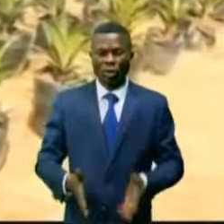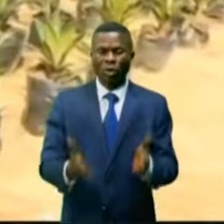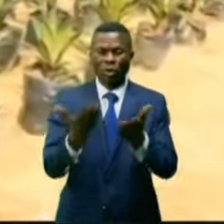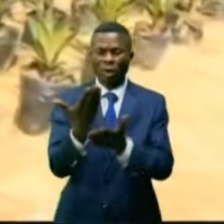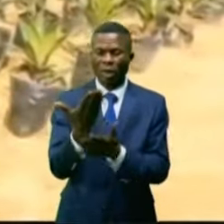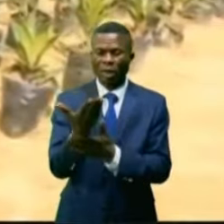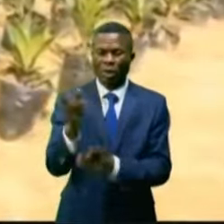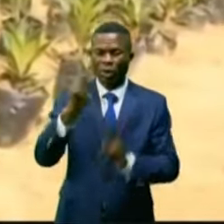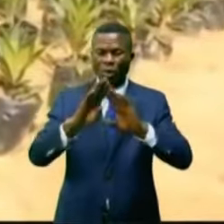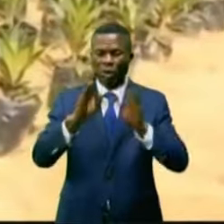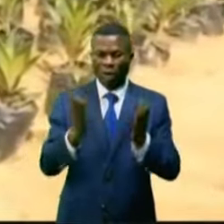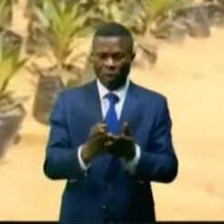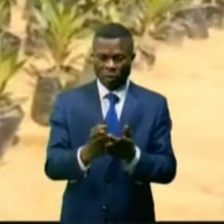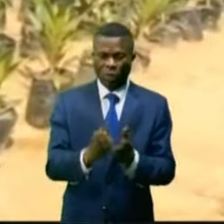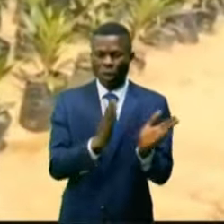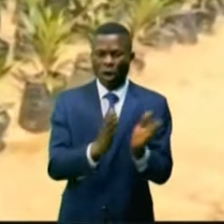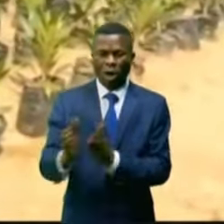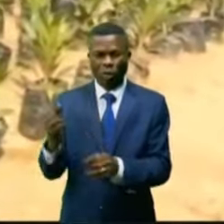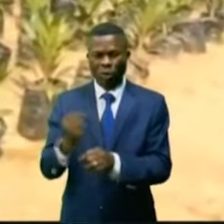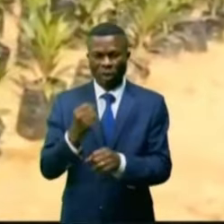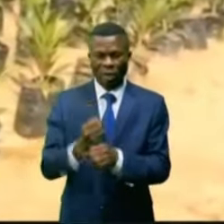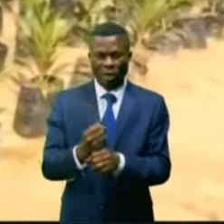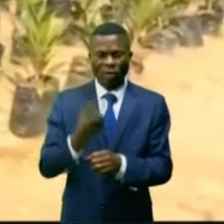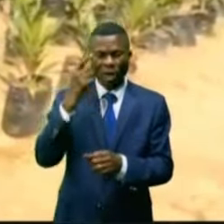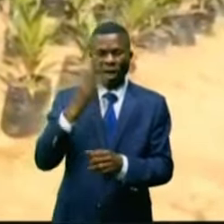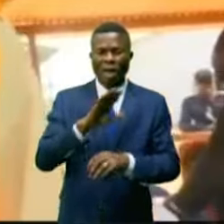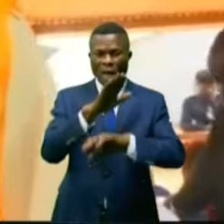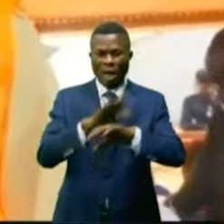des investissements.